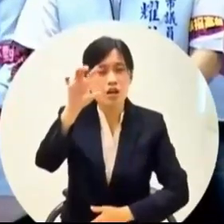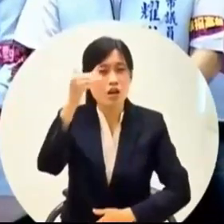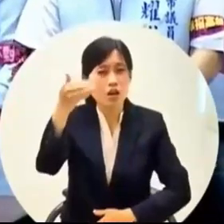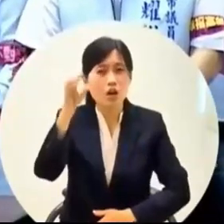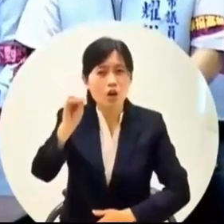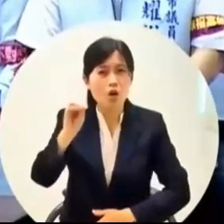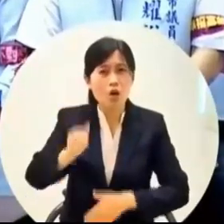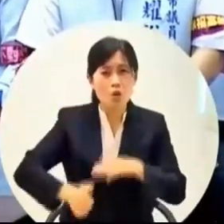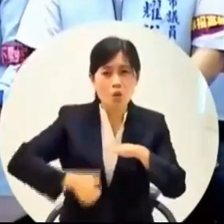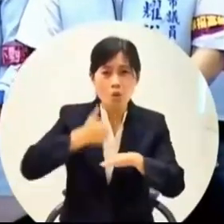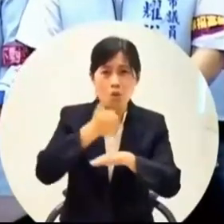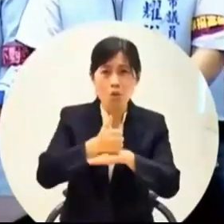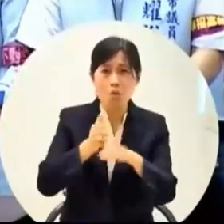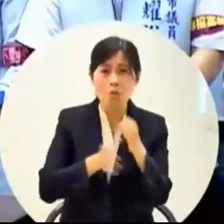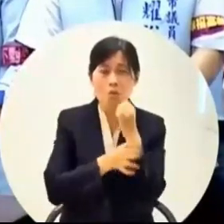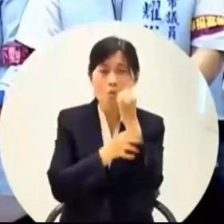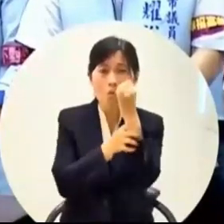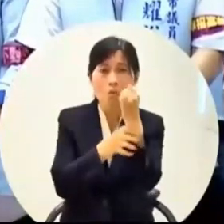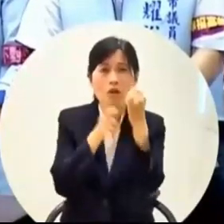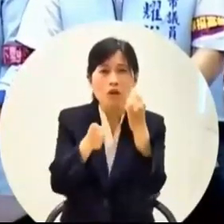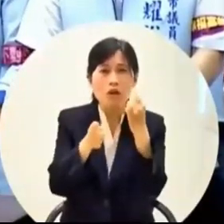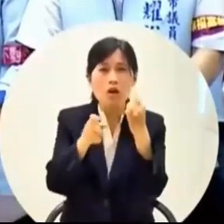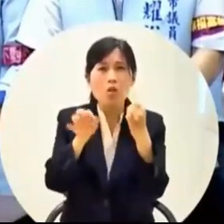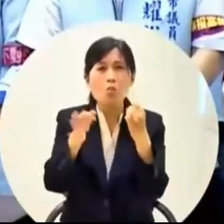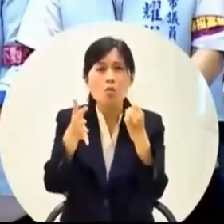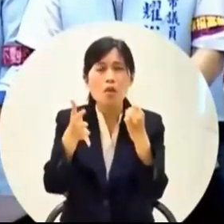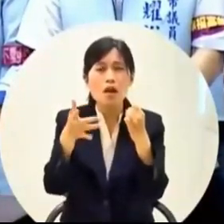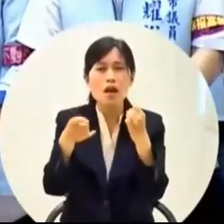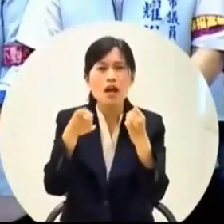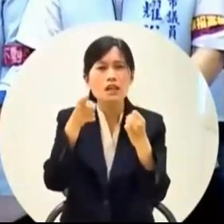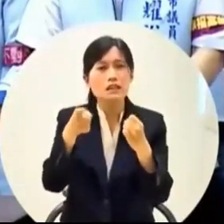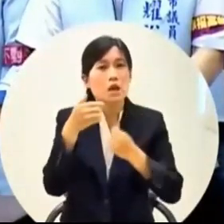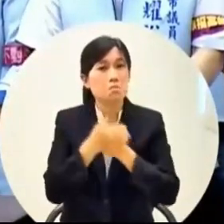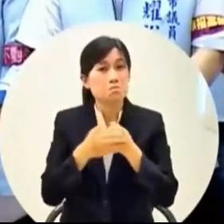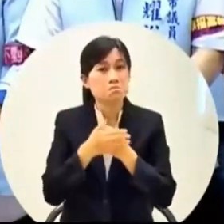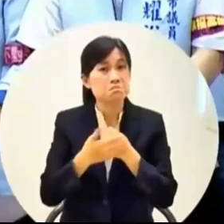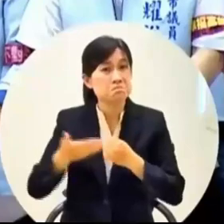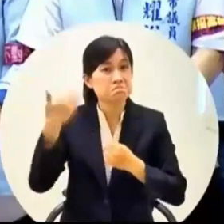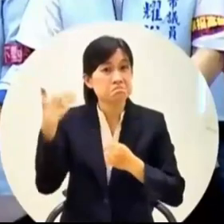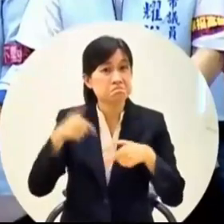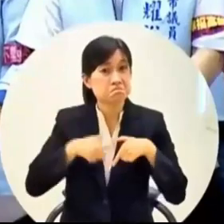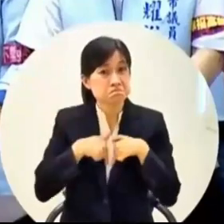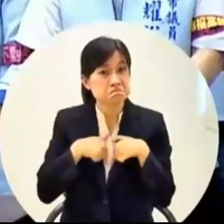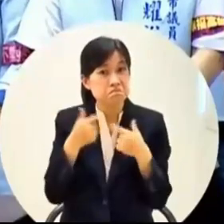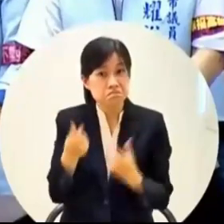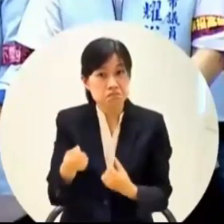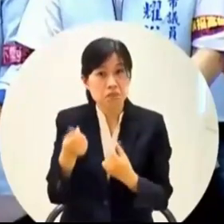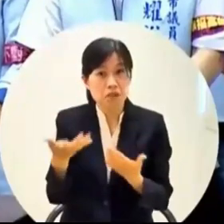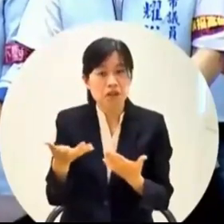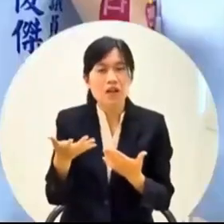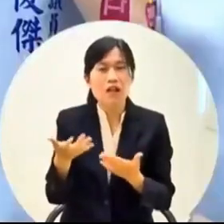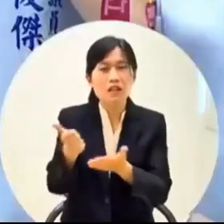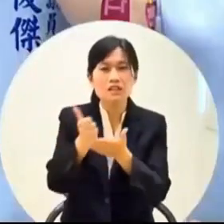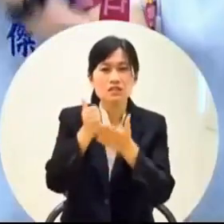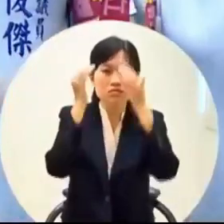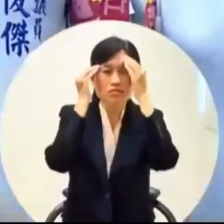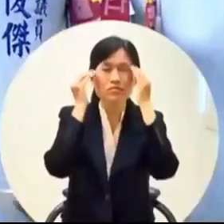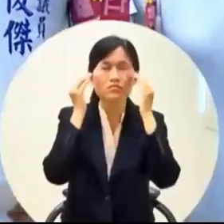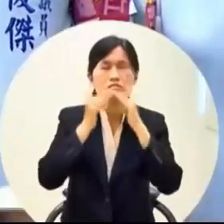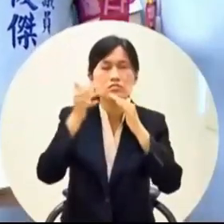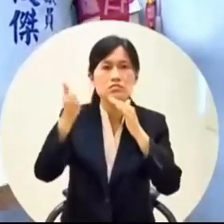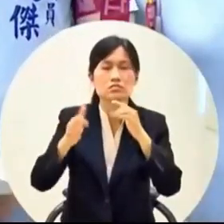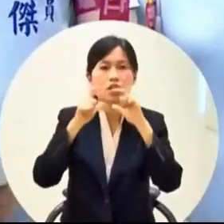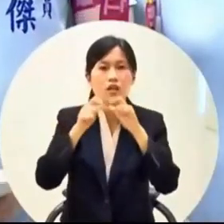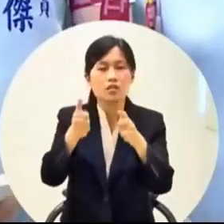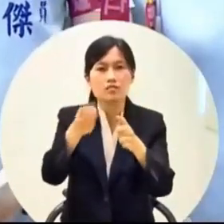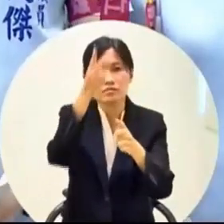原因是什么？那你还要保持在初心还在吗？来，请局长， 请市长答复。韩市长答复。 谢谢